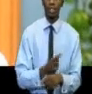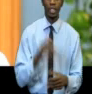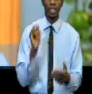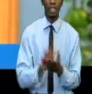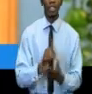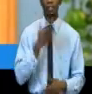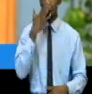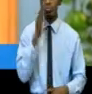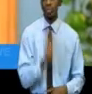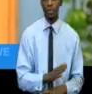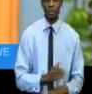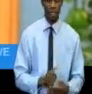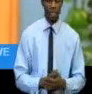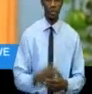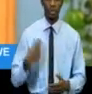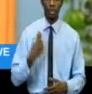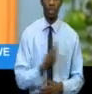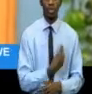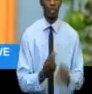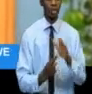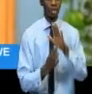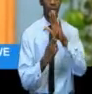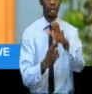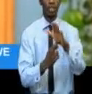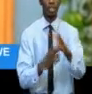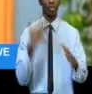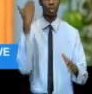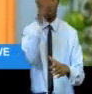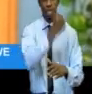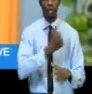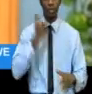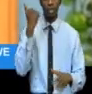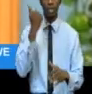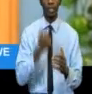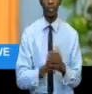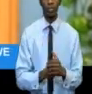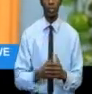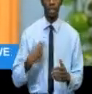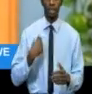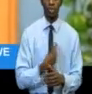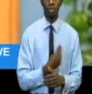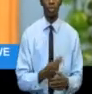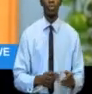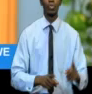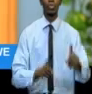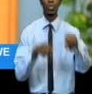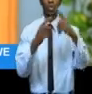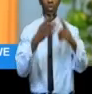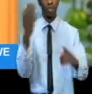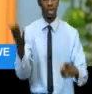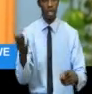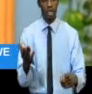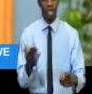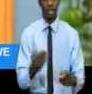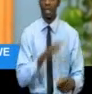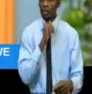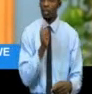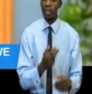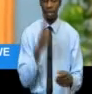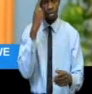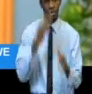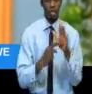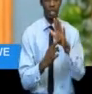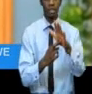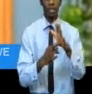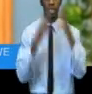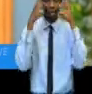On ne va pas là-bas pour représenter Moïse Katumbi. Nous sommes en train de représenter d'abord l'Afrique et la République